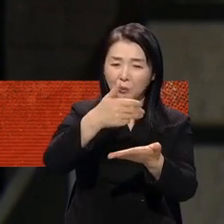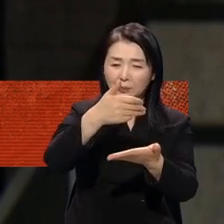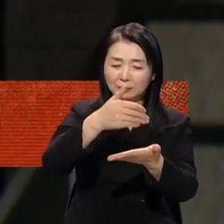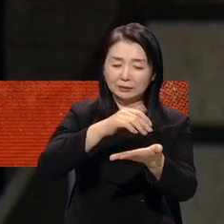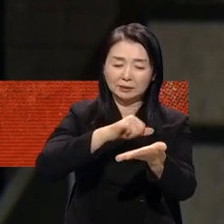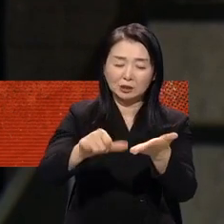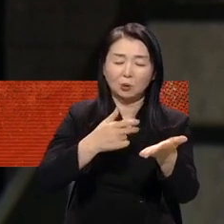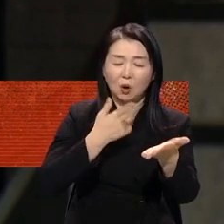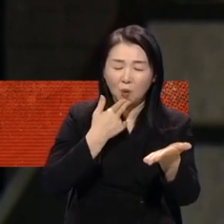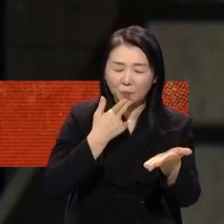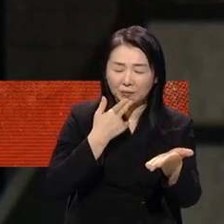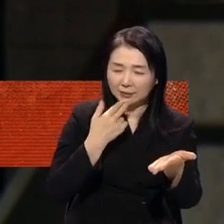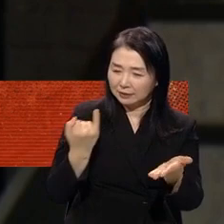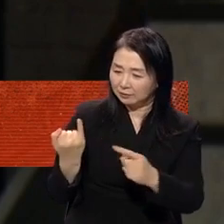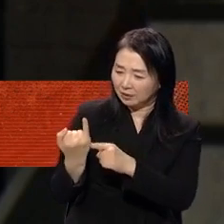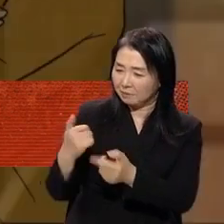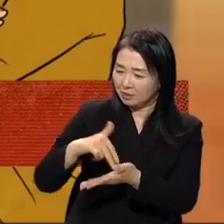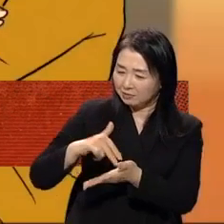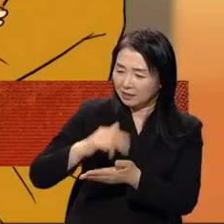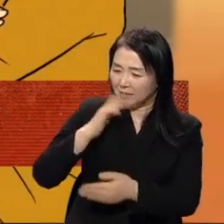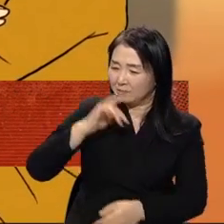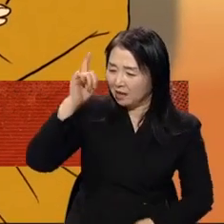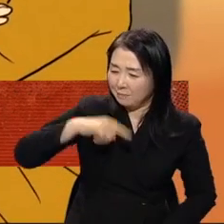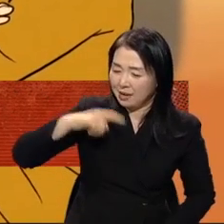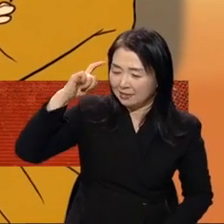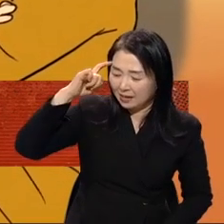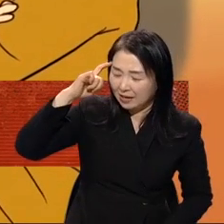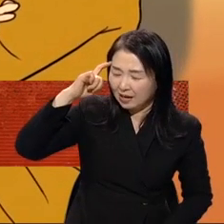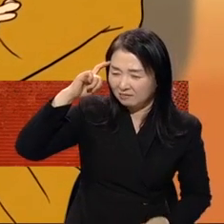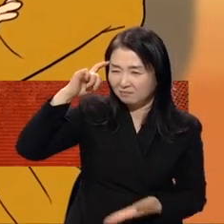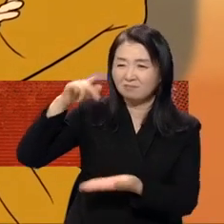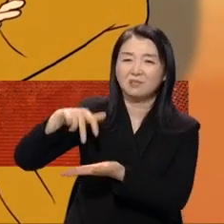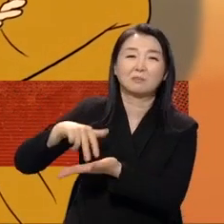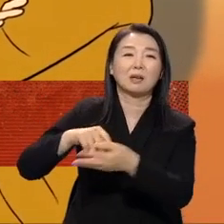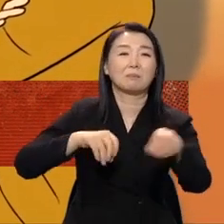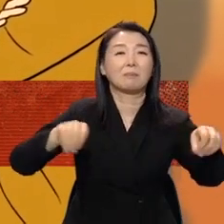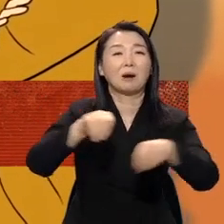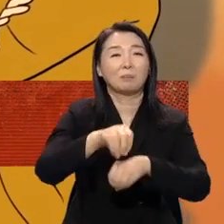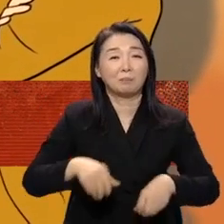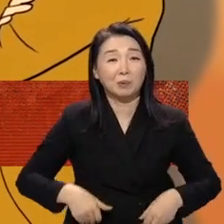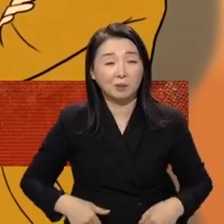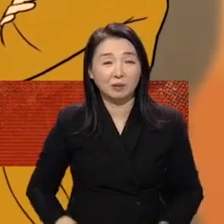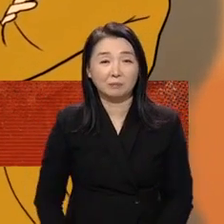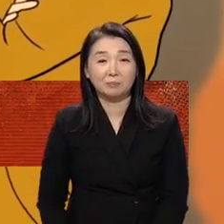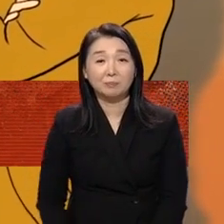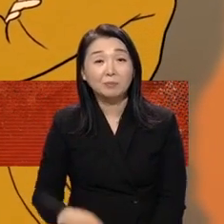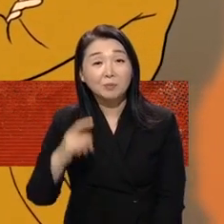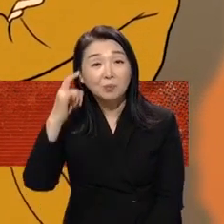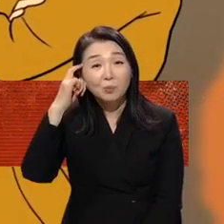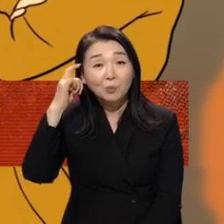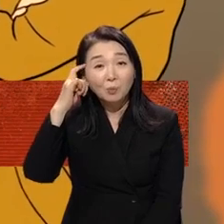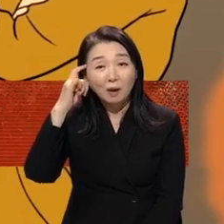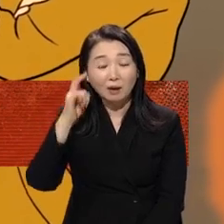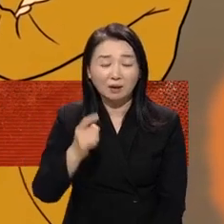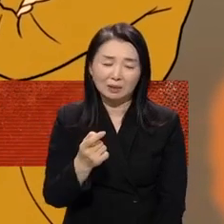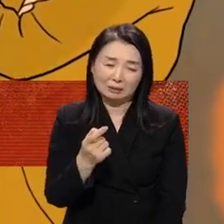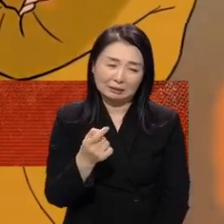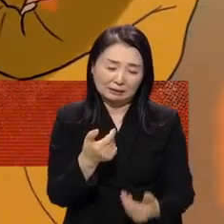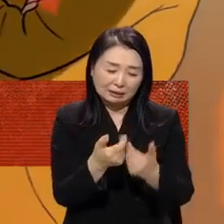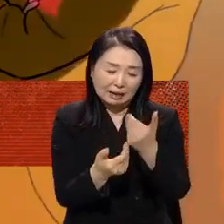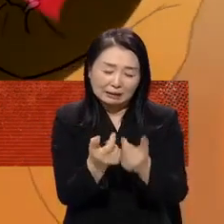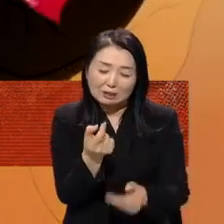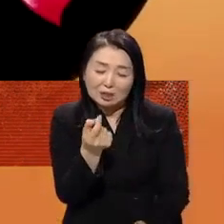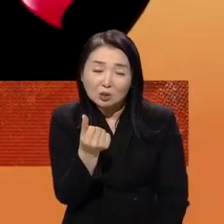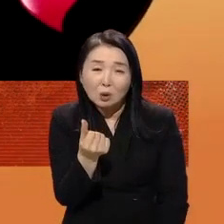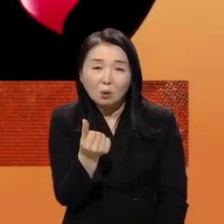약간 생각을 해 보는 것이 상당히 중요하지 않는가라고 생각이 들고요 이게 왜 그러냐면이 작은 갈등이라고 하는